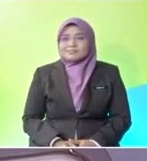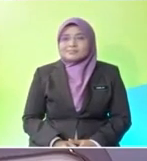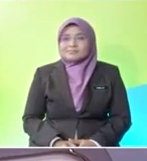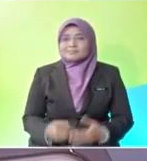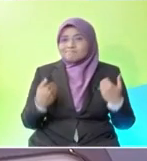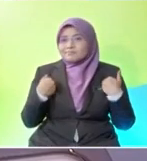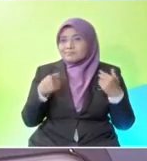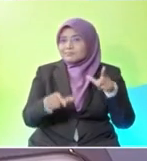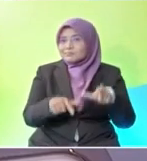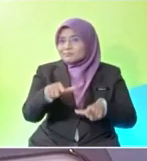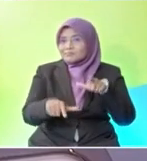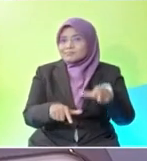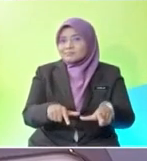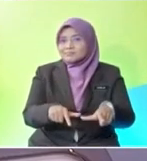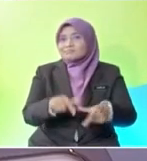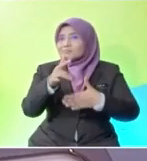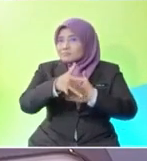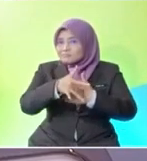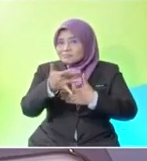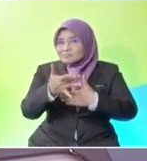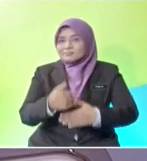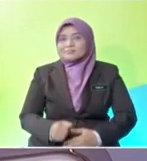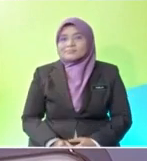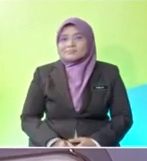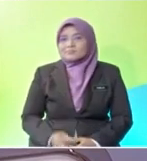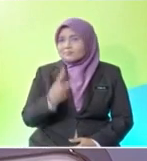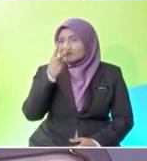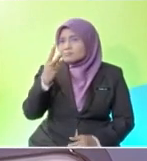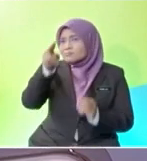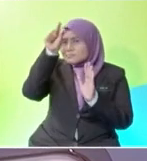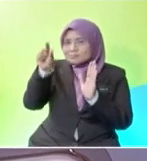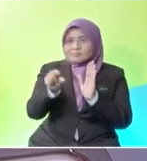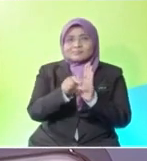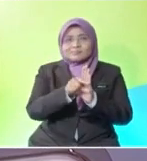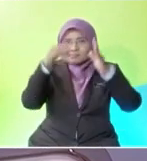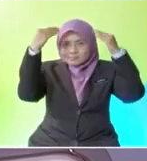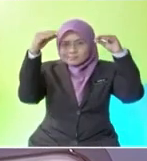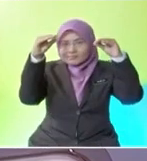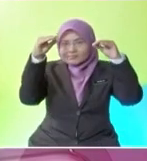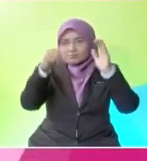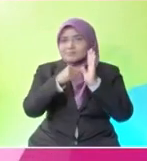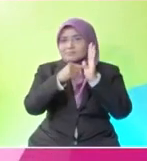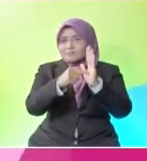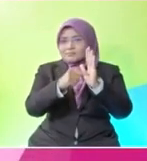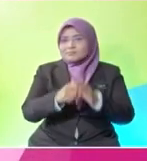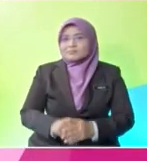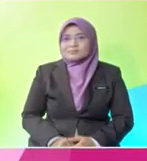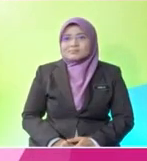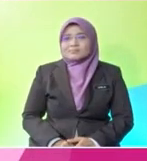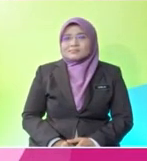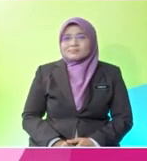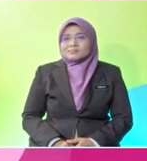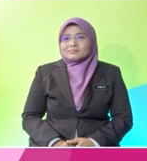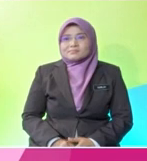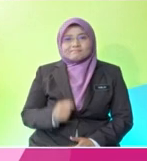membuat laporan yang telah ditambah baik Kalau tengok pada sini nampak Hanif sudah dapat menyelesaikan masalah